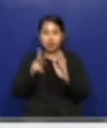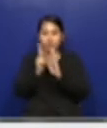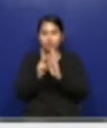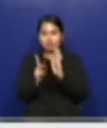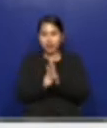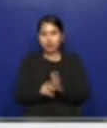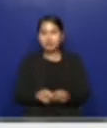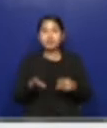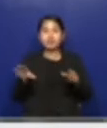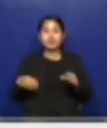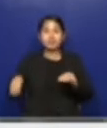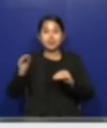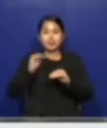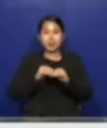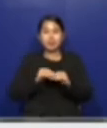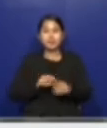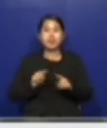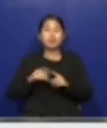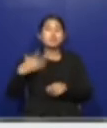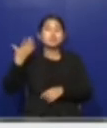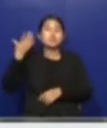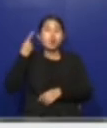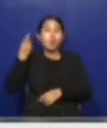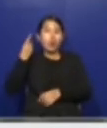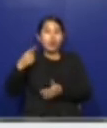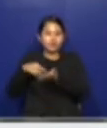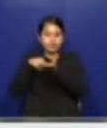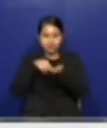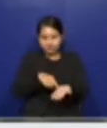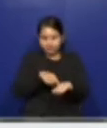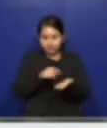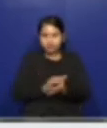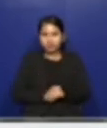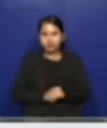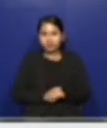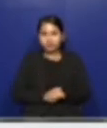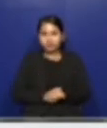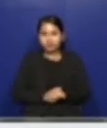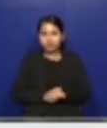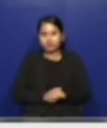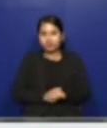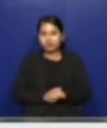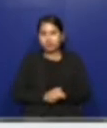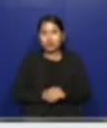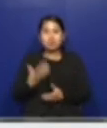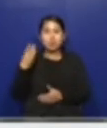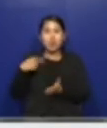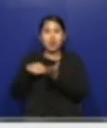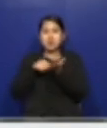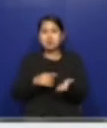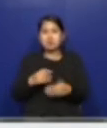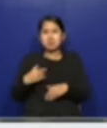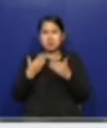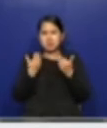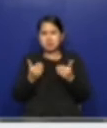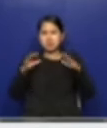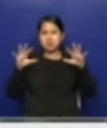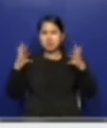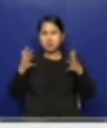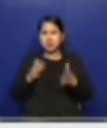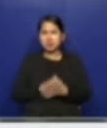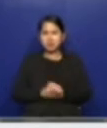หนึ่งแต่เพิ่งเสนอเมื่อวานนี่ครับไม่เป็นชิ้นประดานรัฐบาลชุดนี้ไม่มีครับท่านรองน